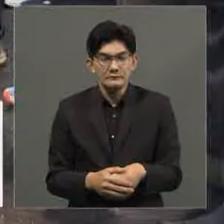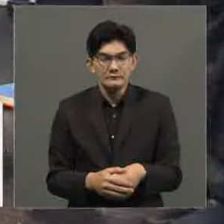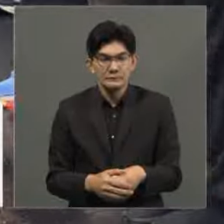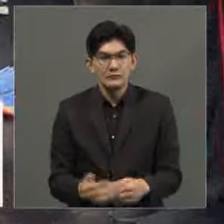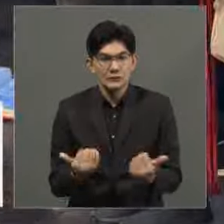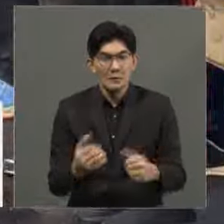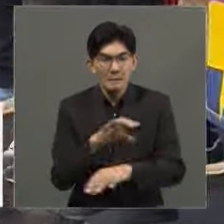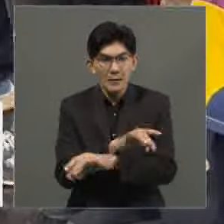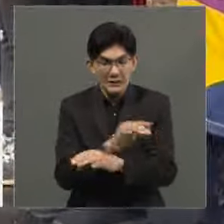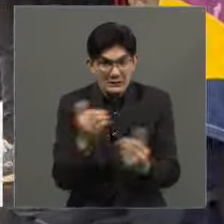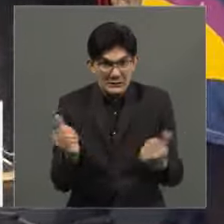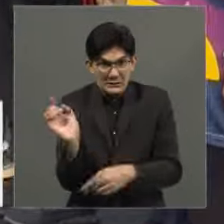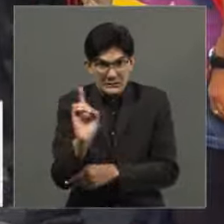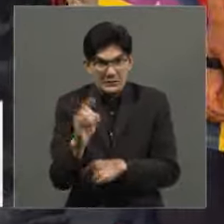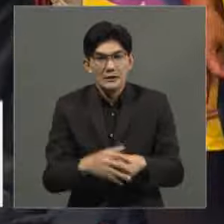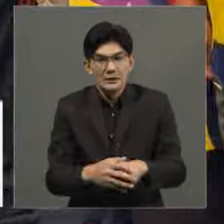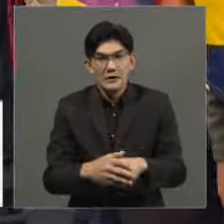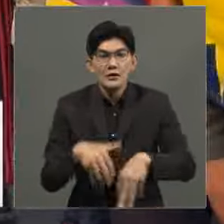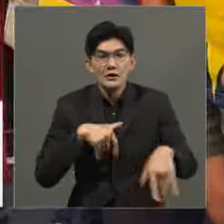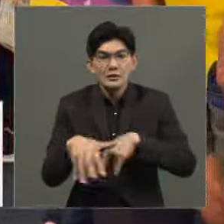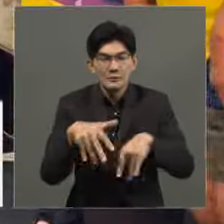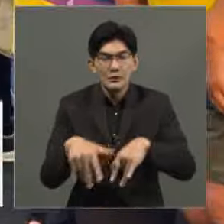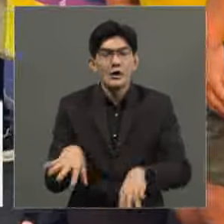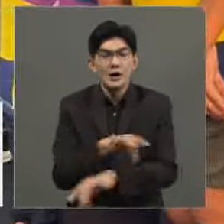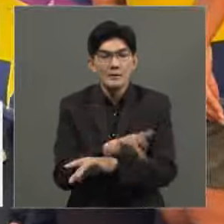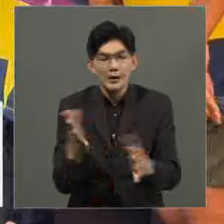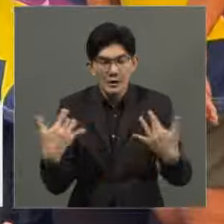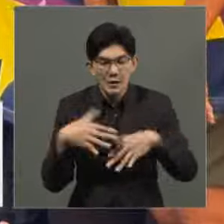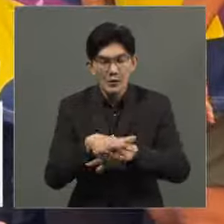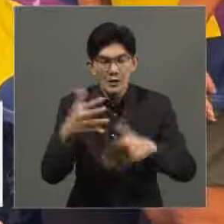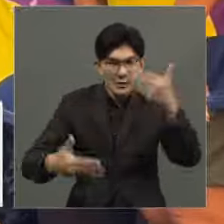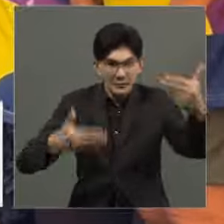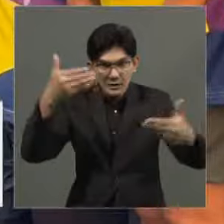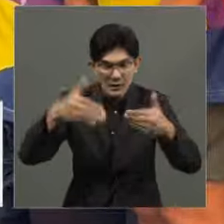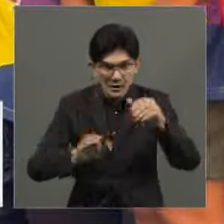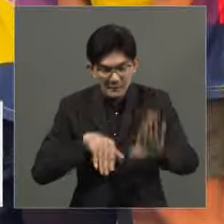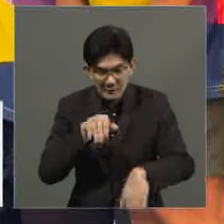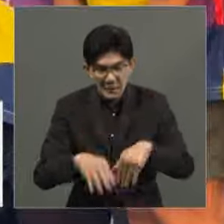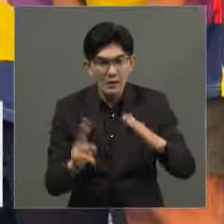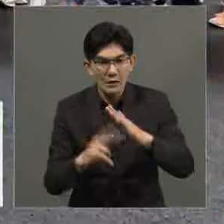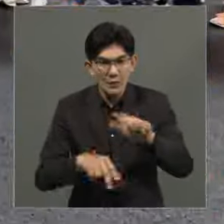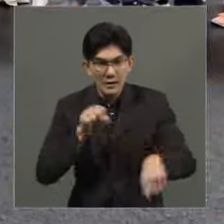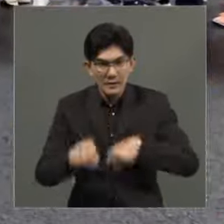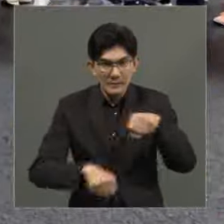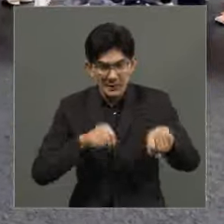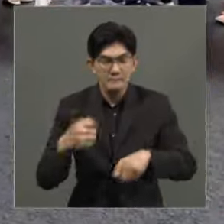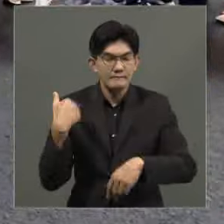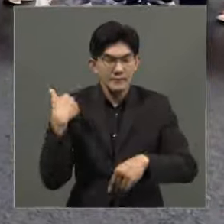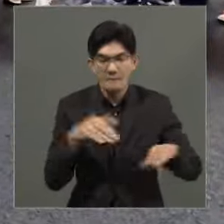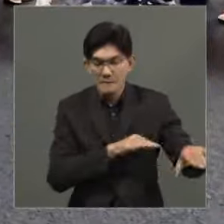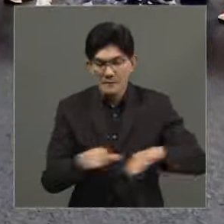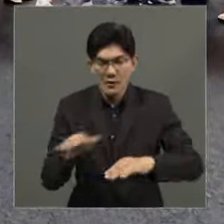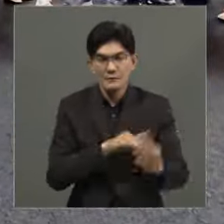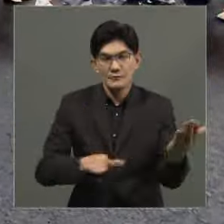ราชการจังหวัดเพชรบุรีนะฮะก็นำพี่น้องชาวเพชรบุรีเนี่ยร่วมกิจกรรมเดินวิ่งปั่นป้องกันอัมพาตพร้อมกับทุกจังหวัดทั่วประเทศ